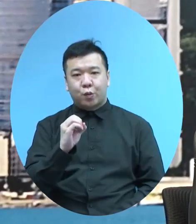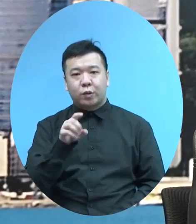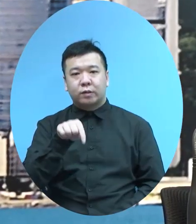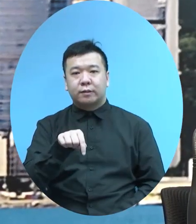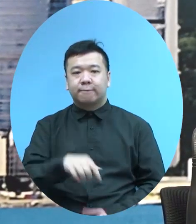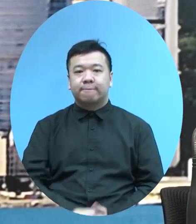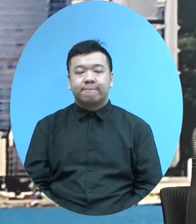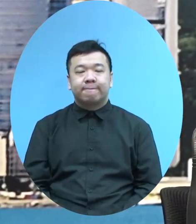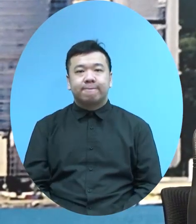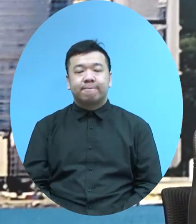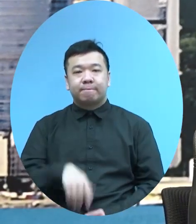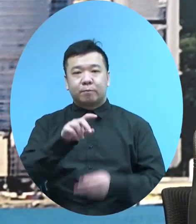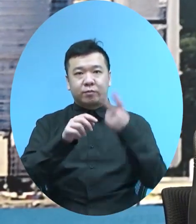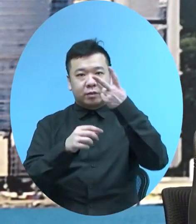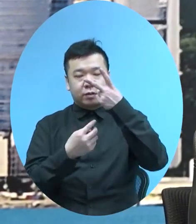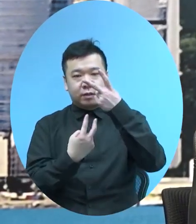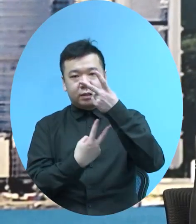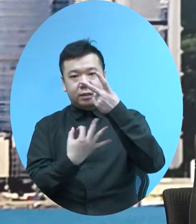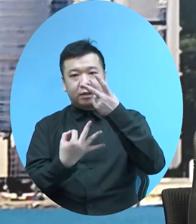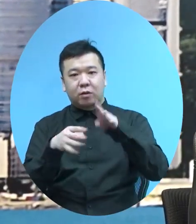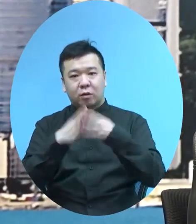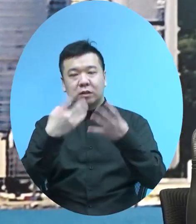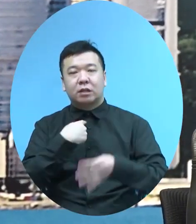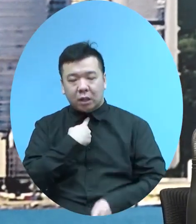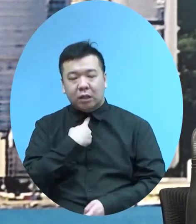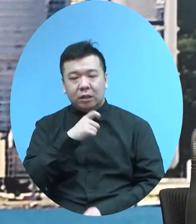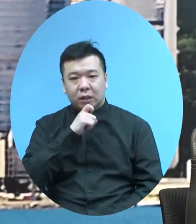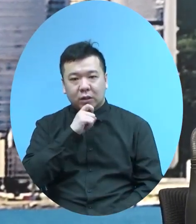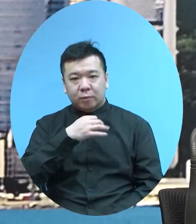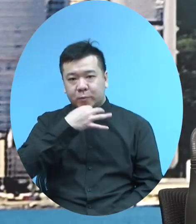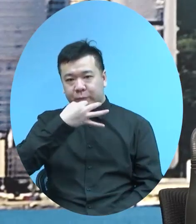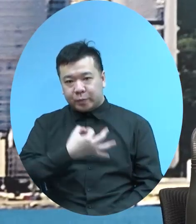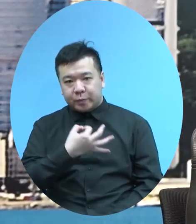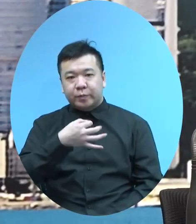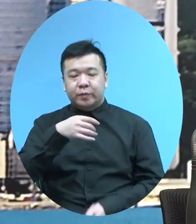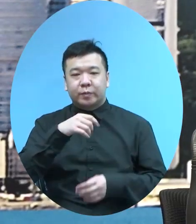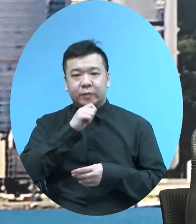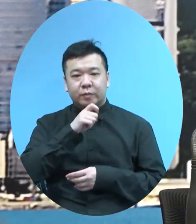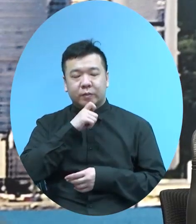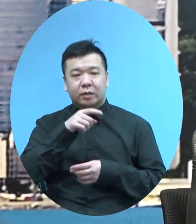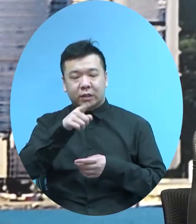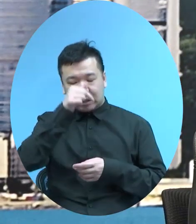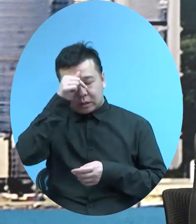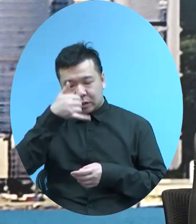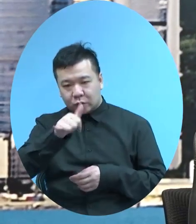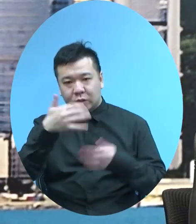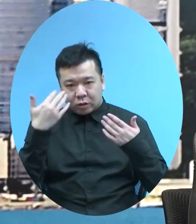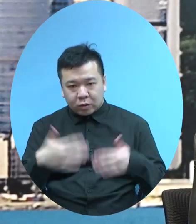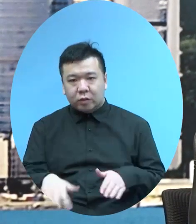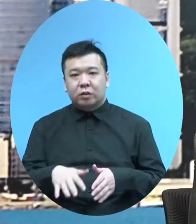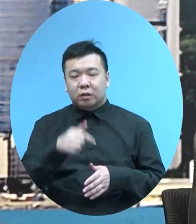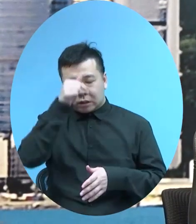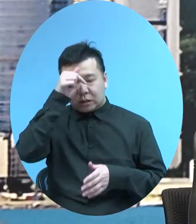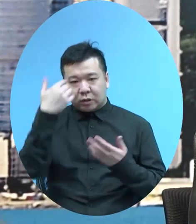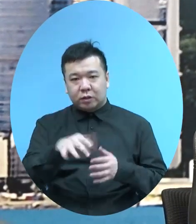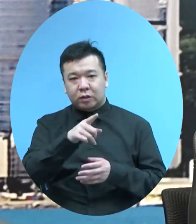佢就2月13日就開始有啲咳同埋有啲痰。咁啊睇過醫生，咁13日睇過醫生之後，